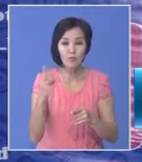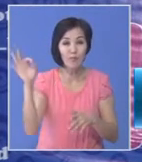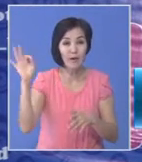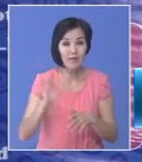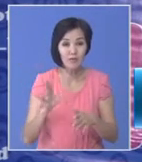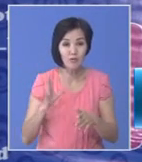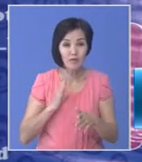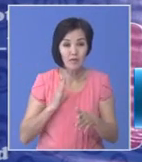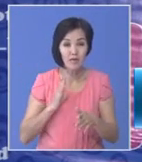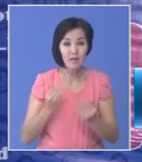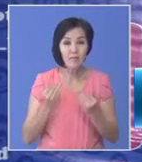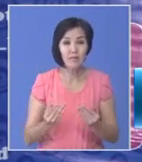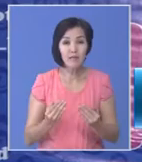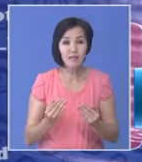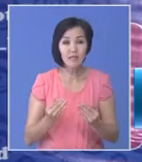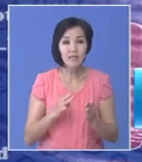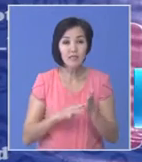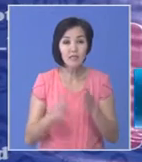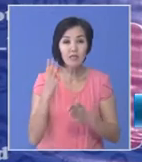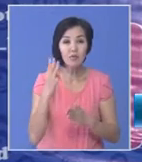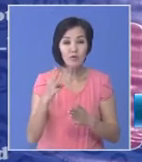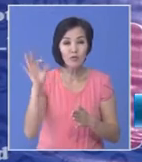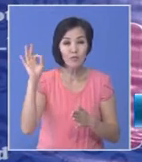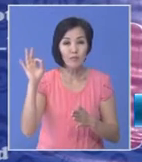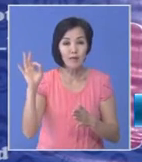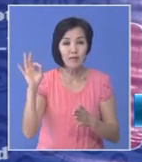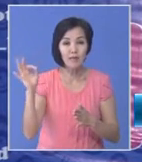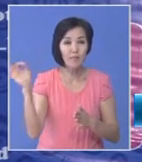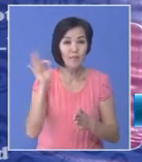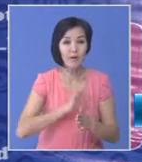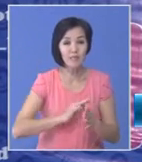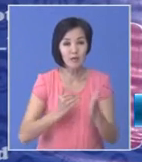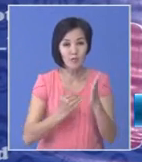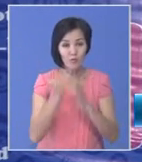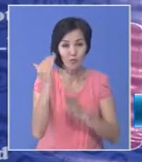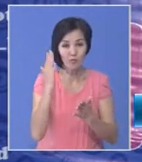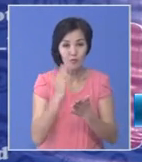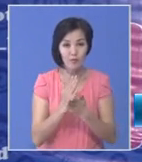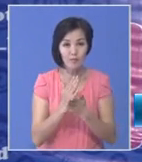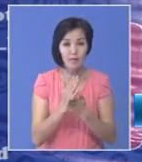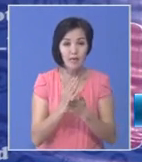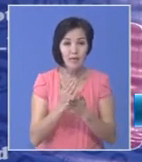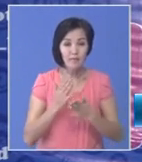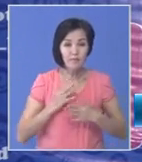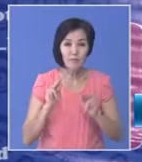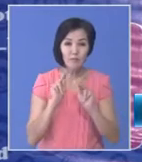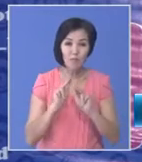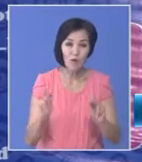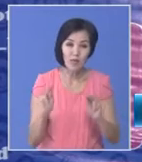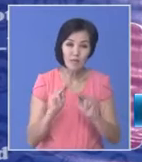болса, биыл 83 балға көтеріп отырмыз. Енді ол енді біздің ұстаздарымыздың